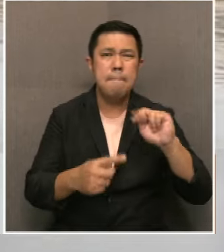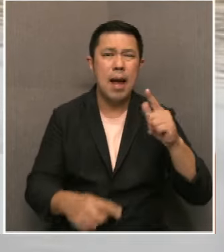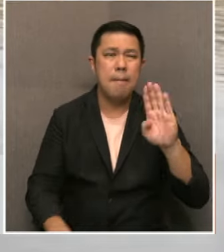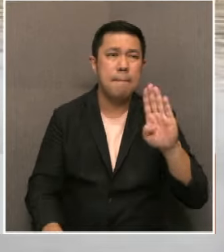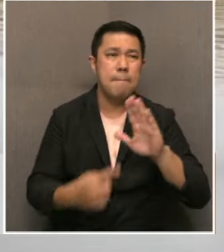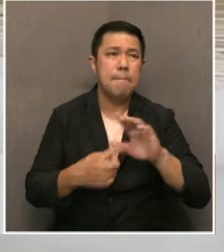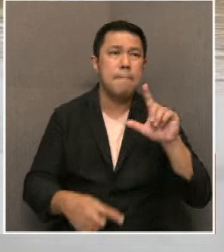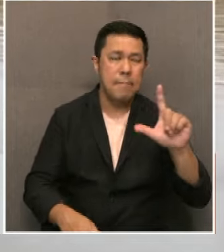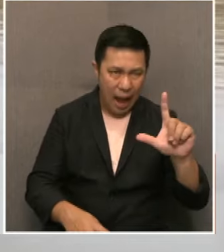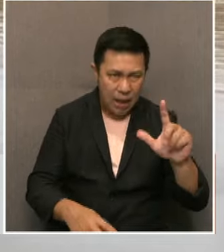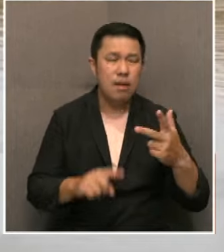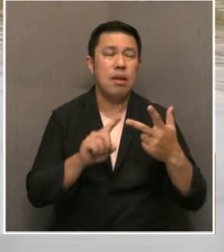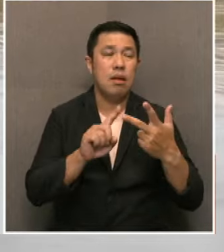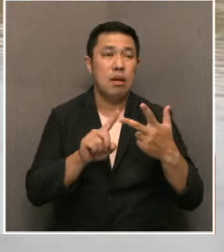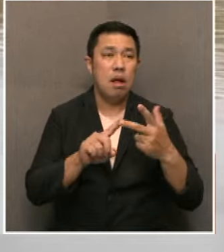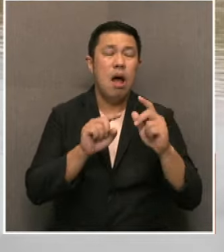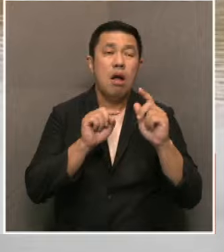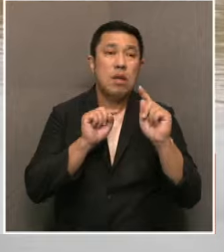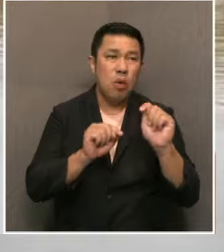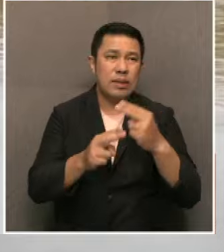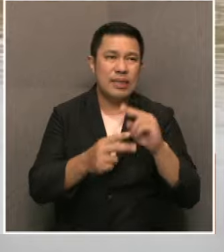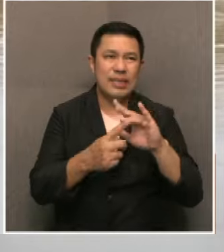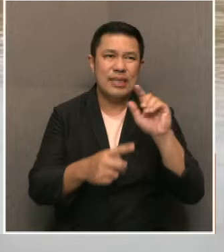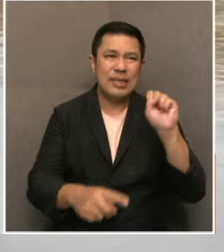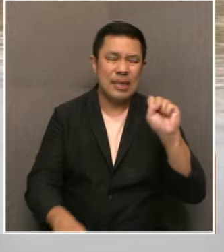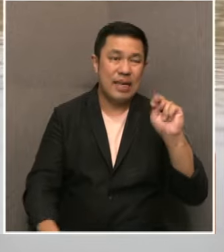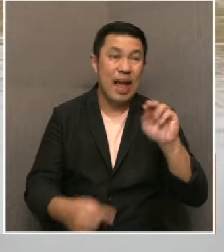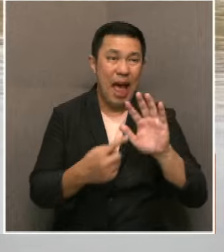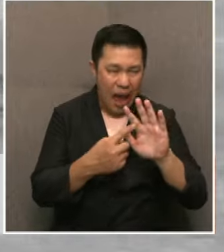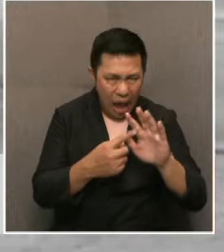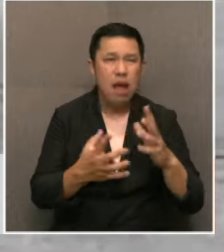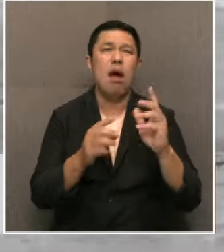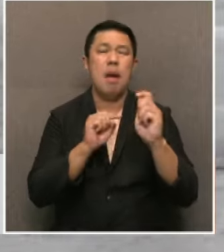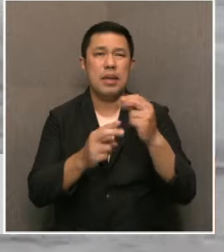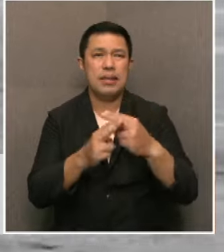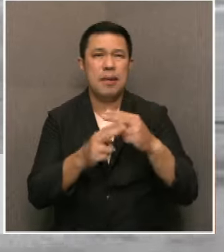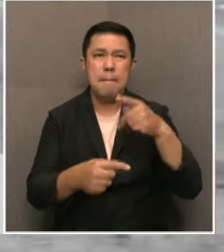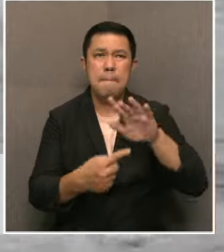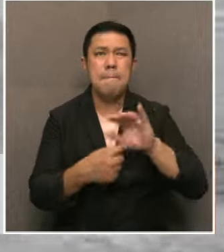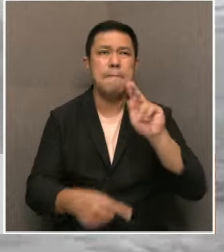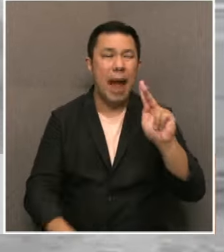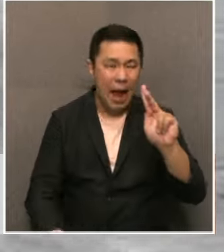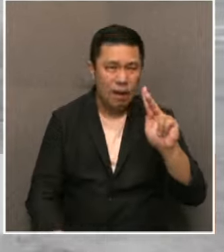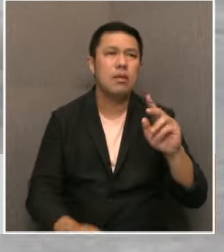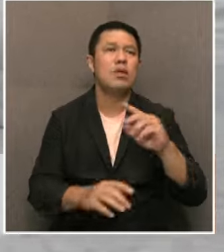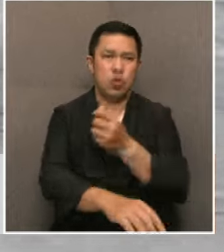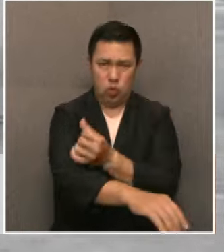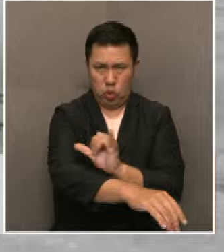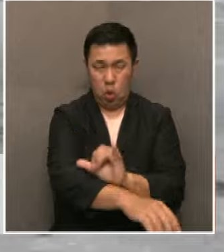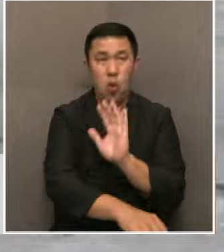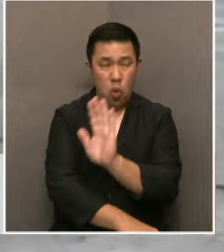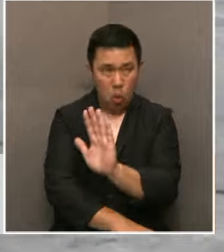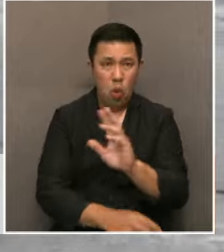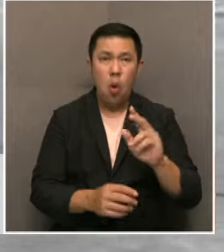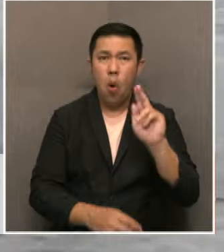อำเภอเสนาตำบลลาดชิดตำบลท่าดินแดงอำเภอผักไห่จังหวัดพระนครศรีอยุธยากรมชลประท